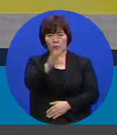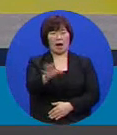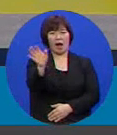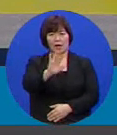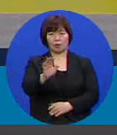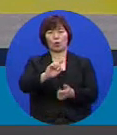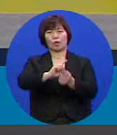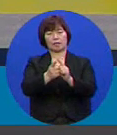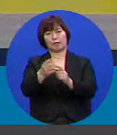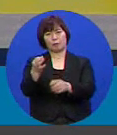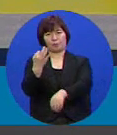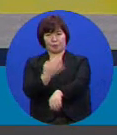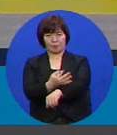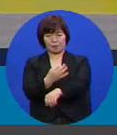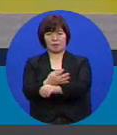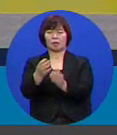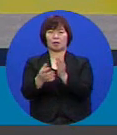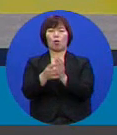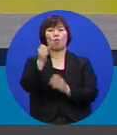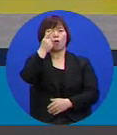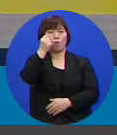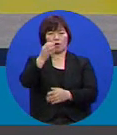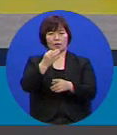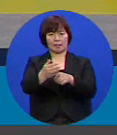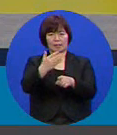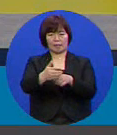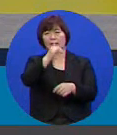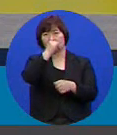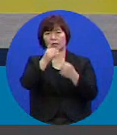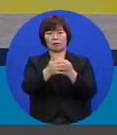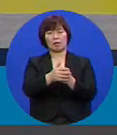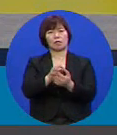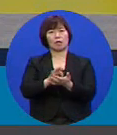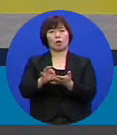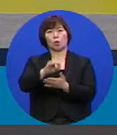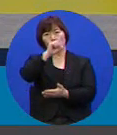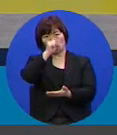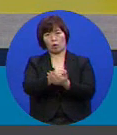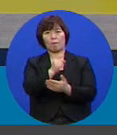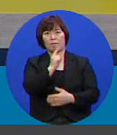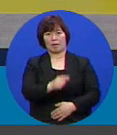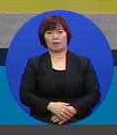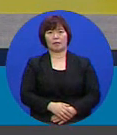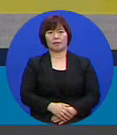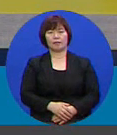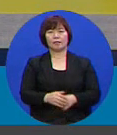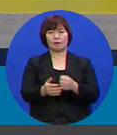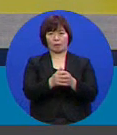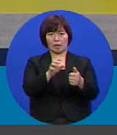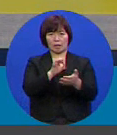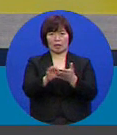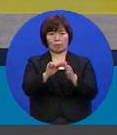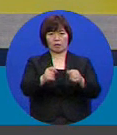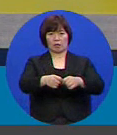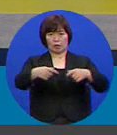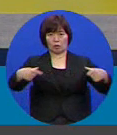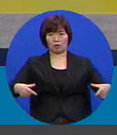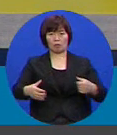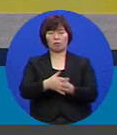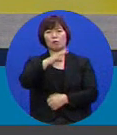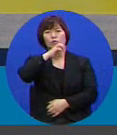않고 상대적으로 저렴한 월 사용료로 고가의 물건을 사용할 수 있다는 게 장점인데요. 이용자가 늘어나는